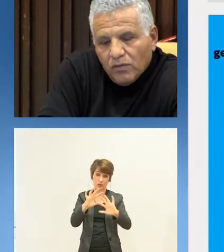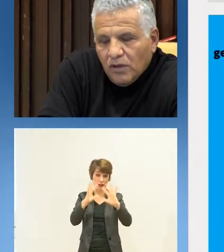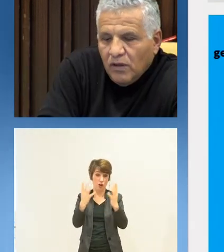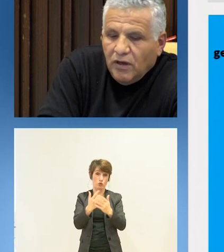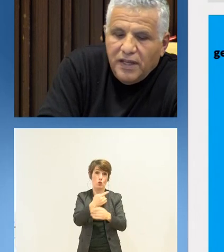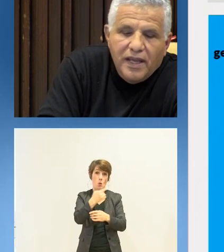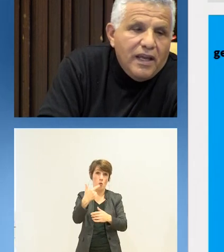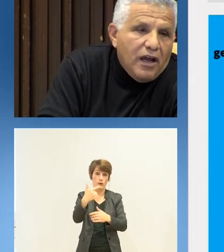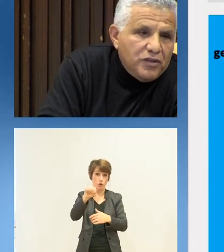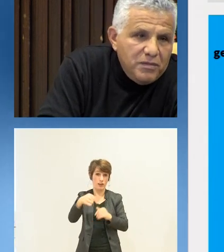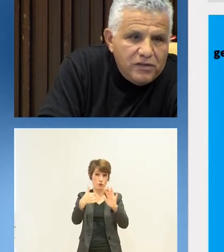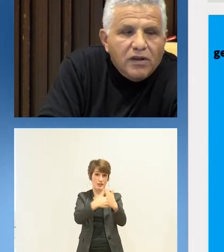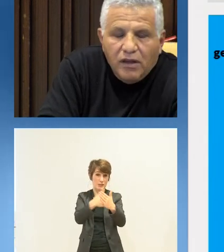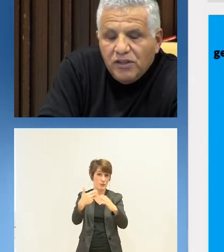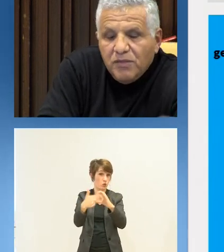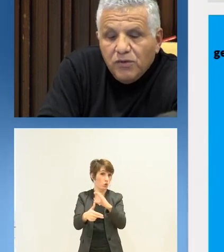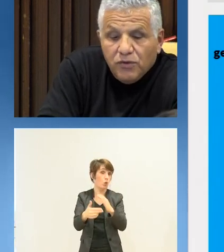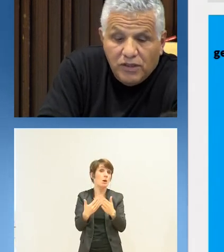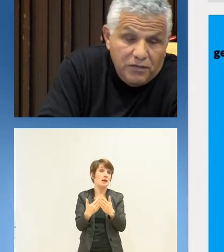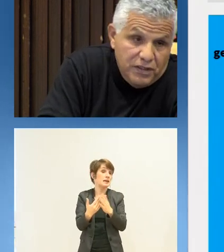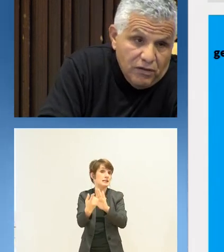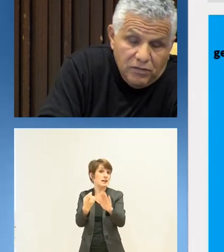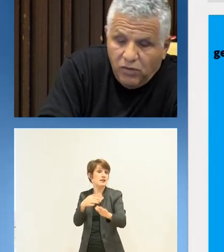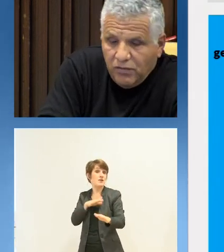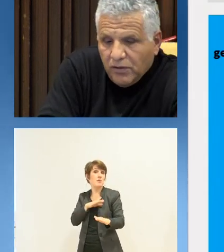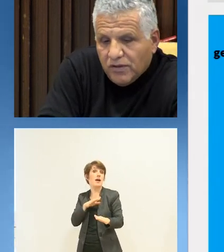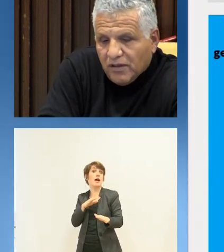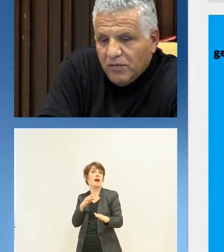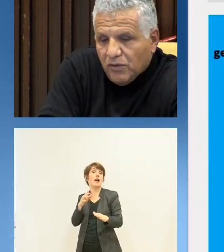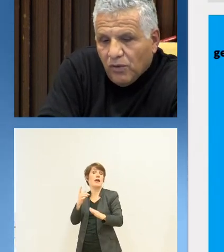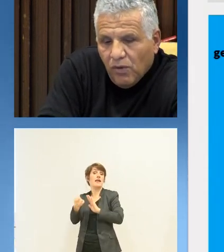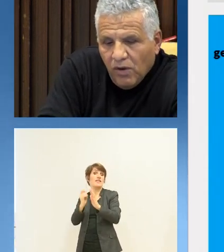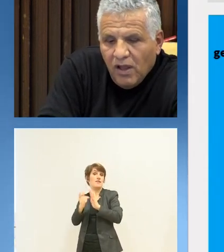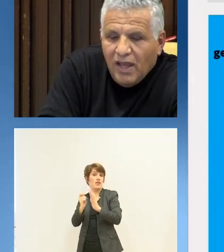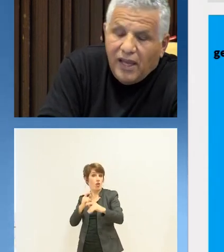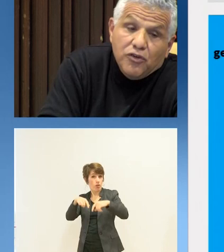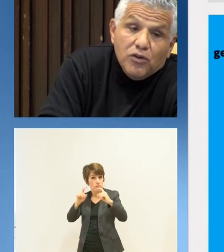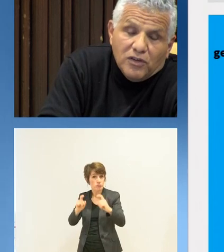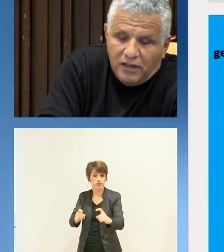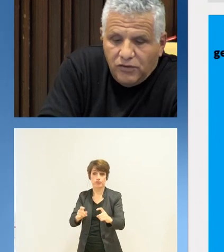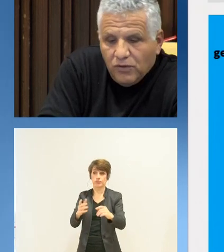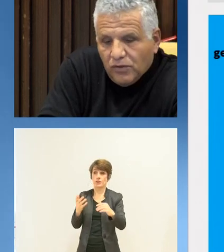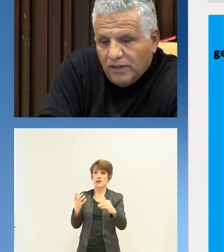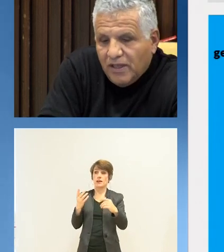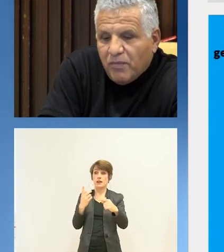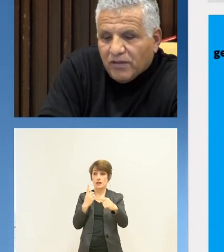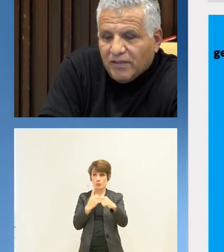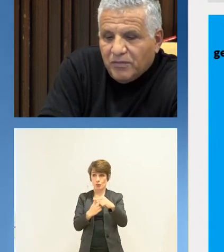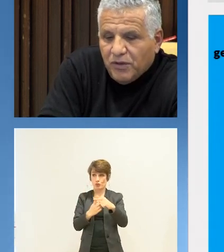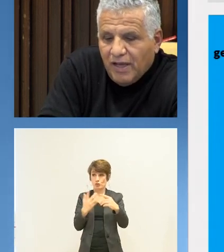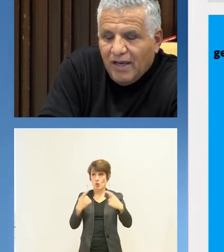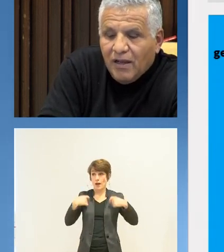d'euros lié à une démission à une diminution des dividendes pour 1.5 millions d'euros et à une augmentation des dépenses